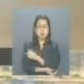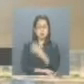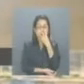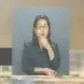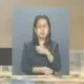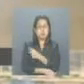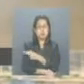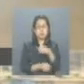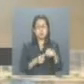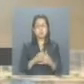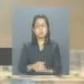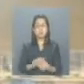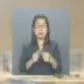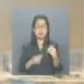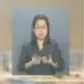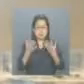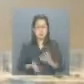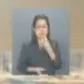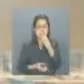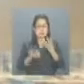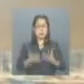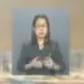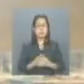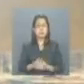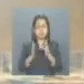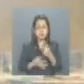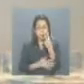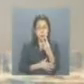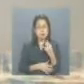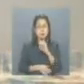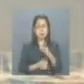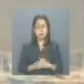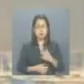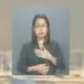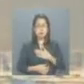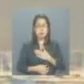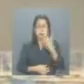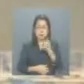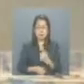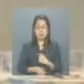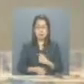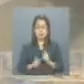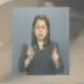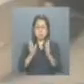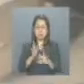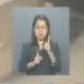ซึ่งหนึ่งในนั้นมีอาการสาหัสผู้อยู่ในเหตุการณ์บอกว่าน่าประหลาดที่ไม่มีใครเสียชีวิตเพราะการชน